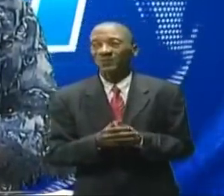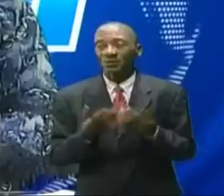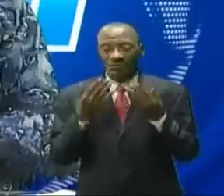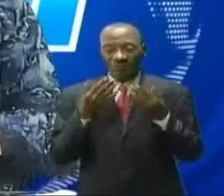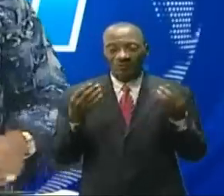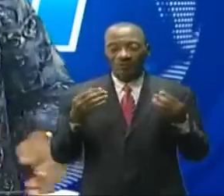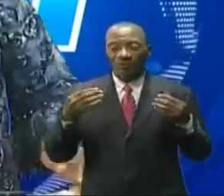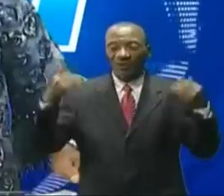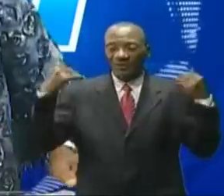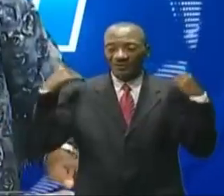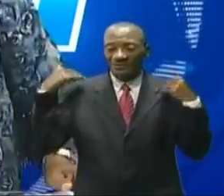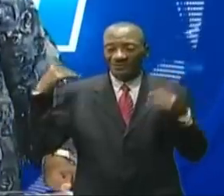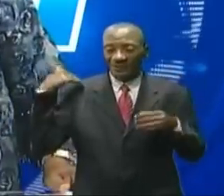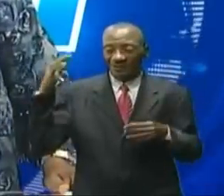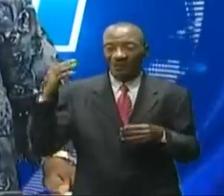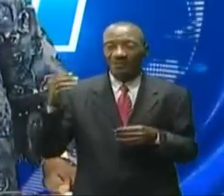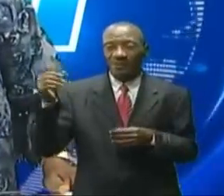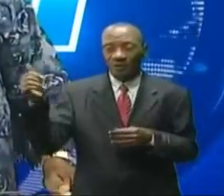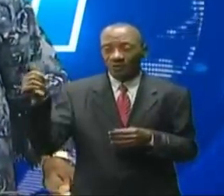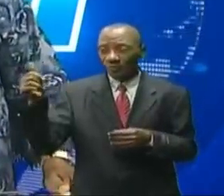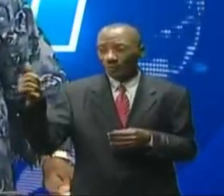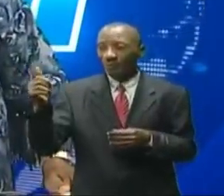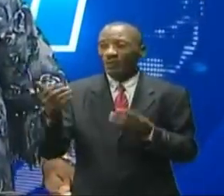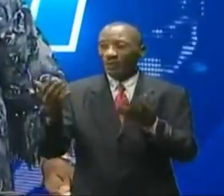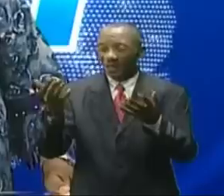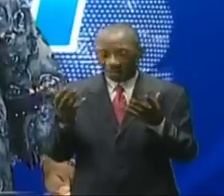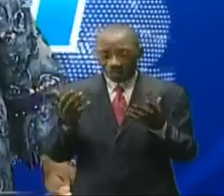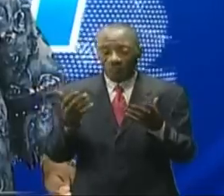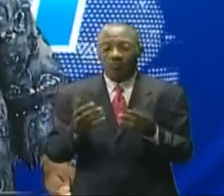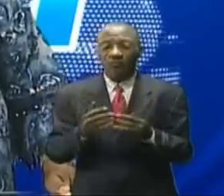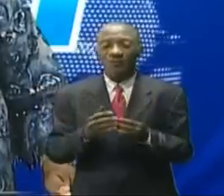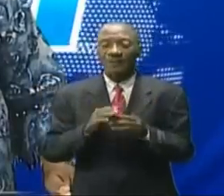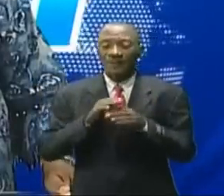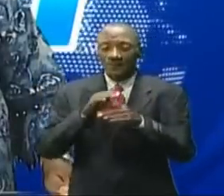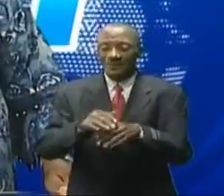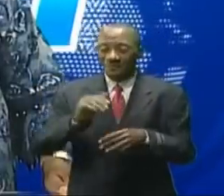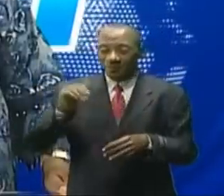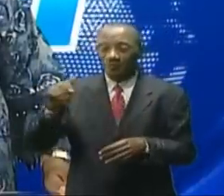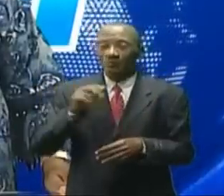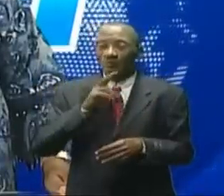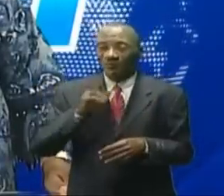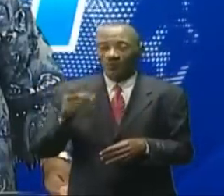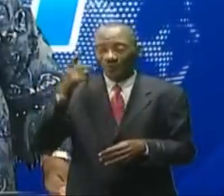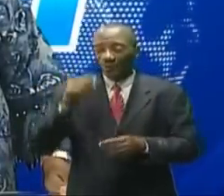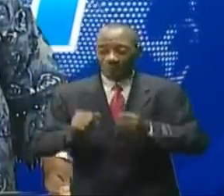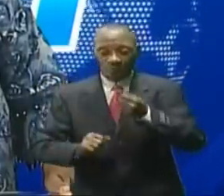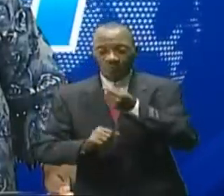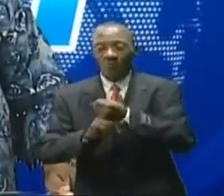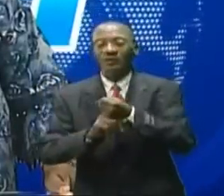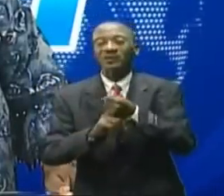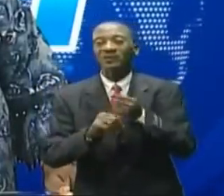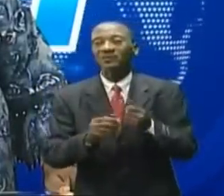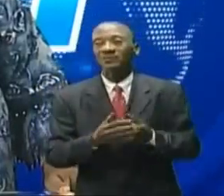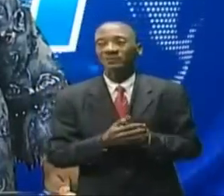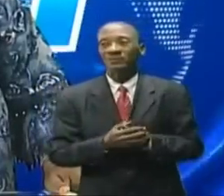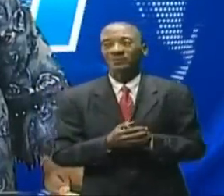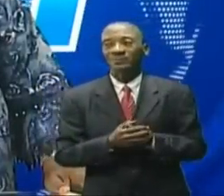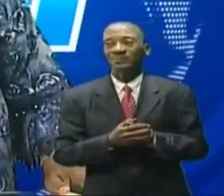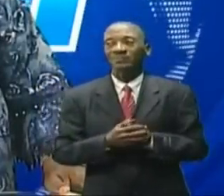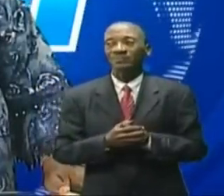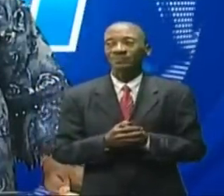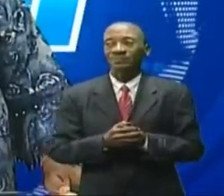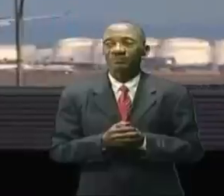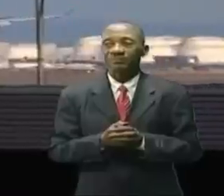son implication. Actuellement, plusieurs aéroports sont en réhabilitation. Information développée par Annie Balaka.